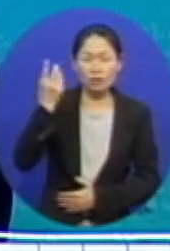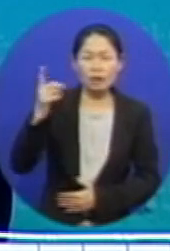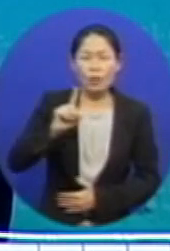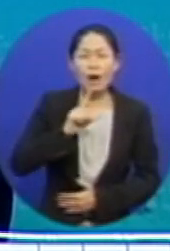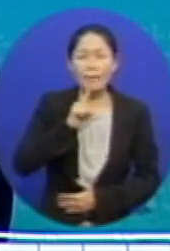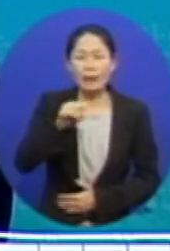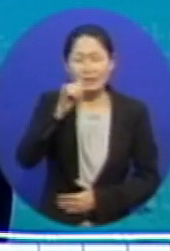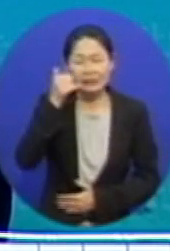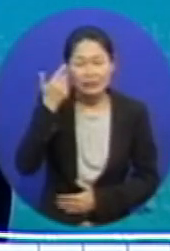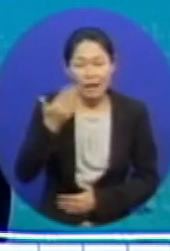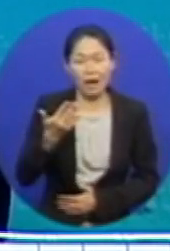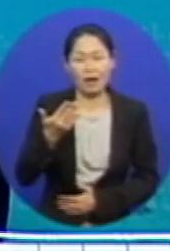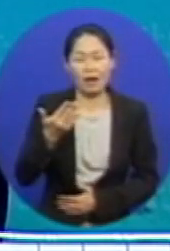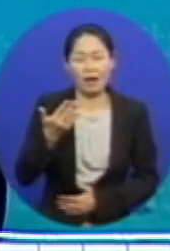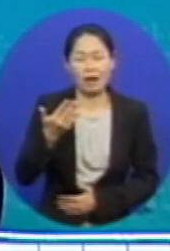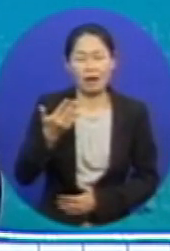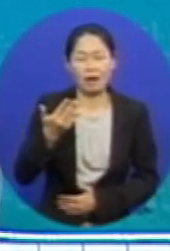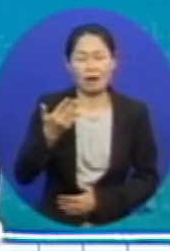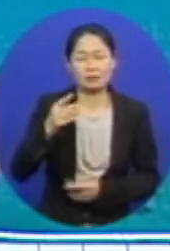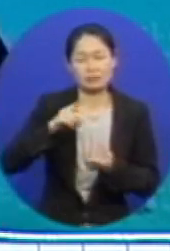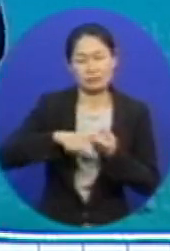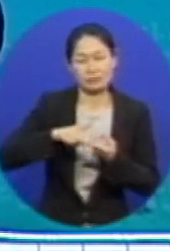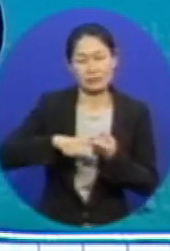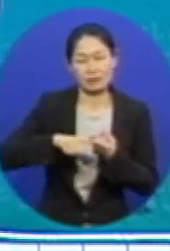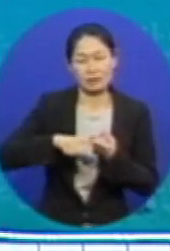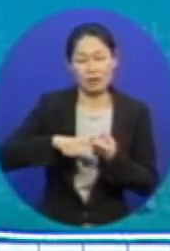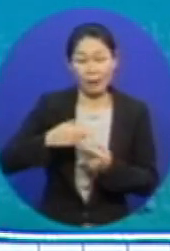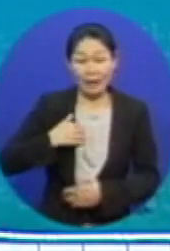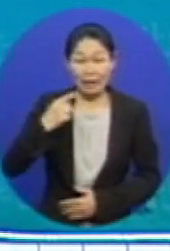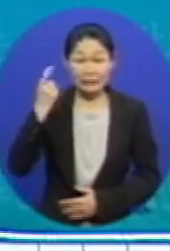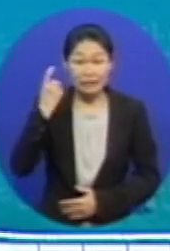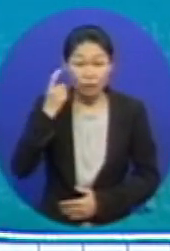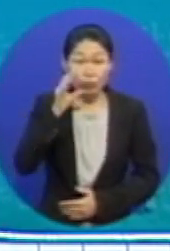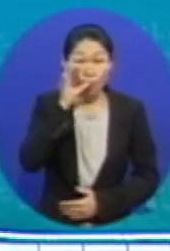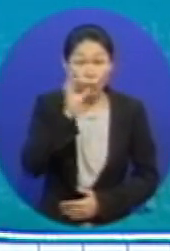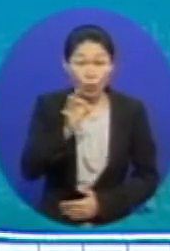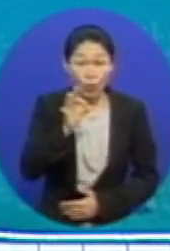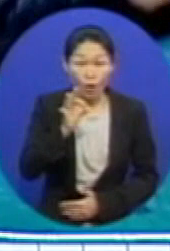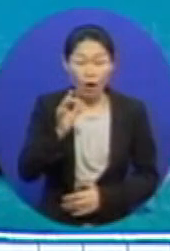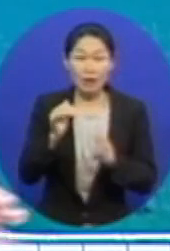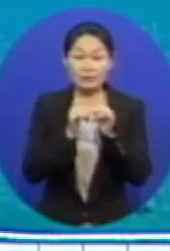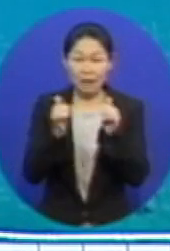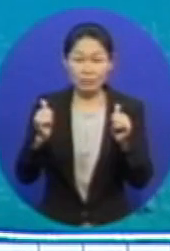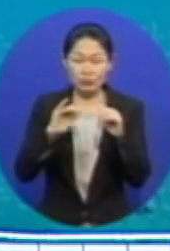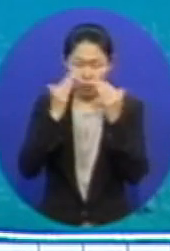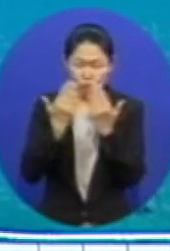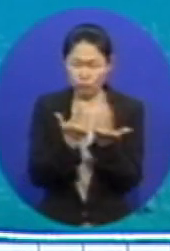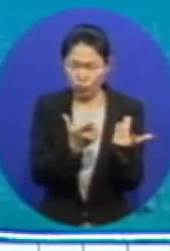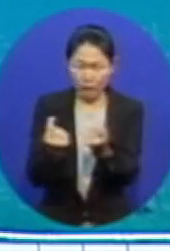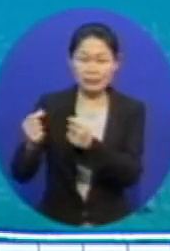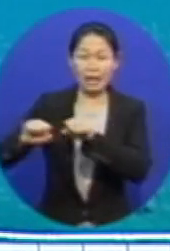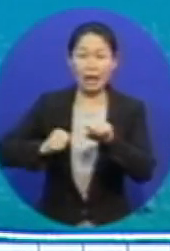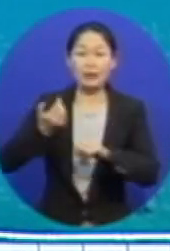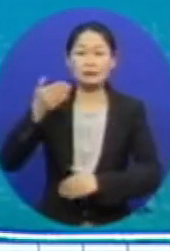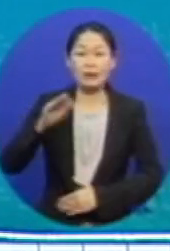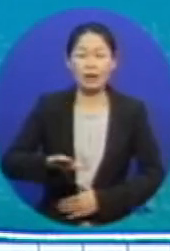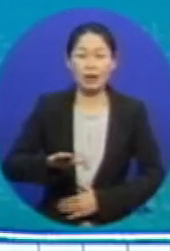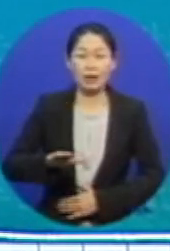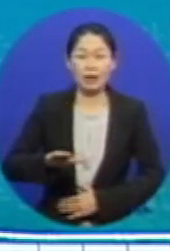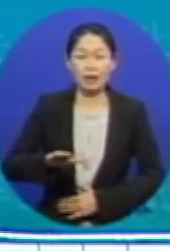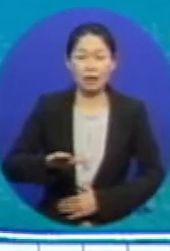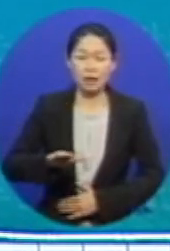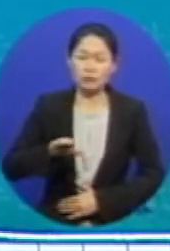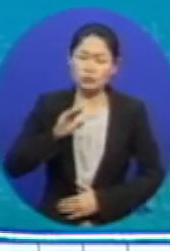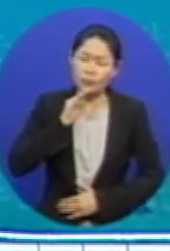말씀하시면 야 에요 내가 듣고 보는 것은 사람들이 다 그렇게 하지만 이게